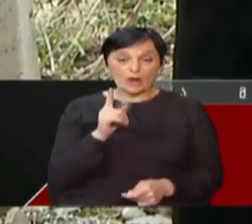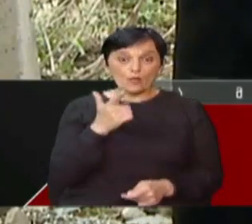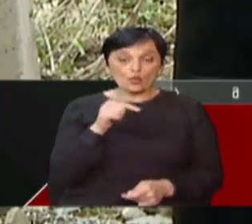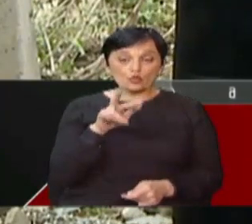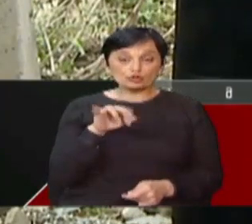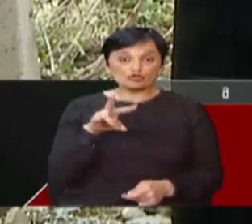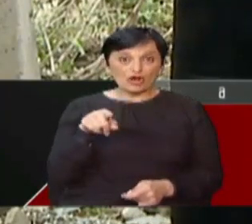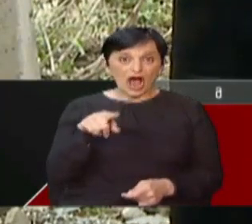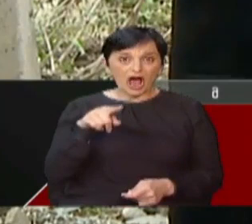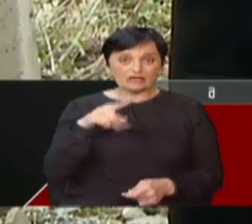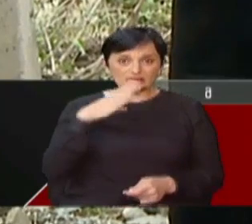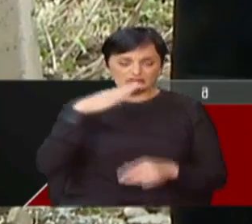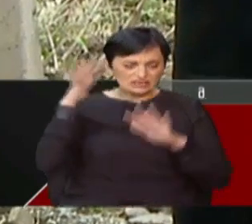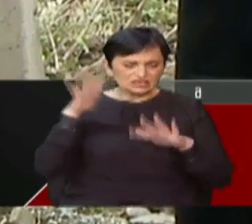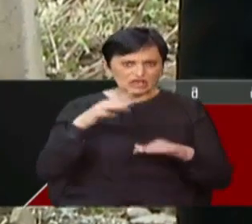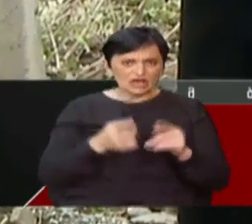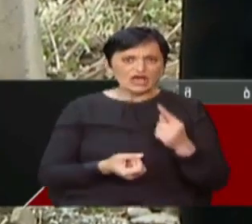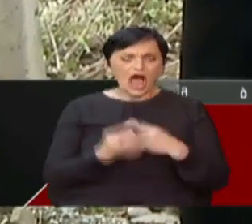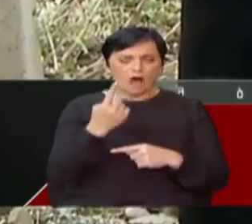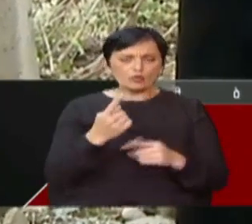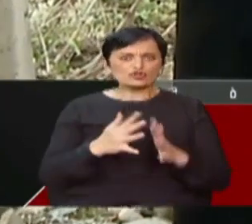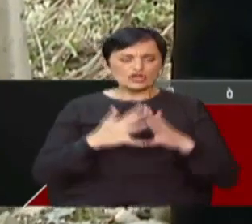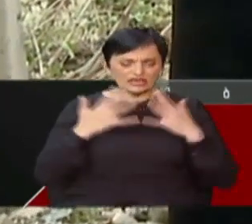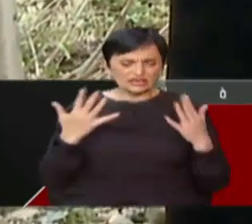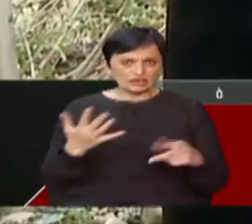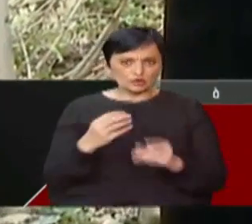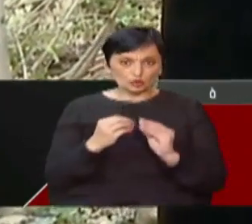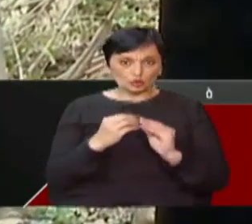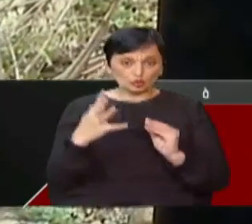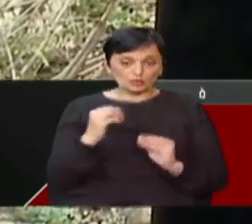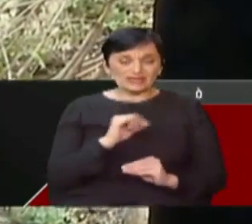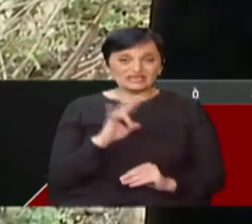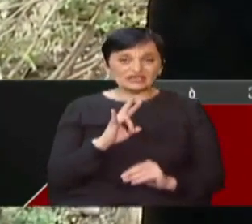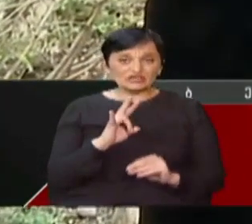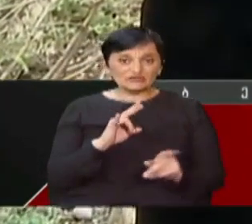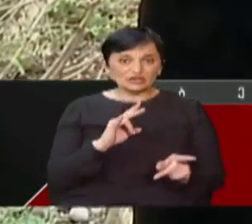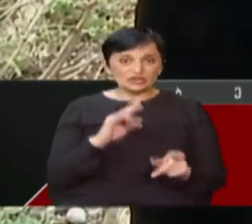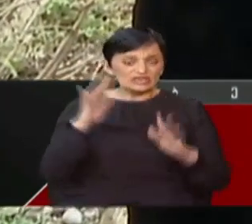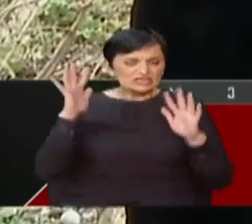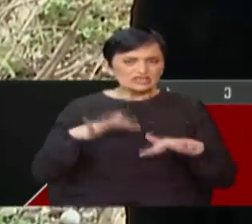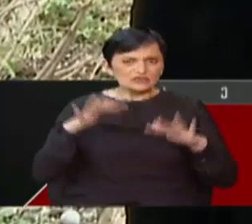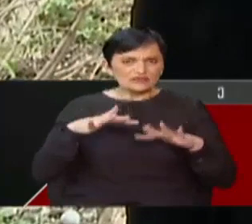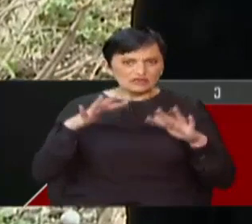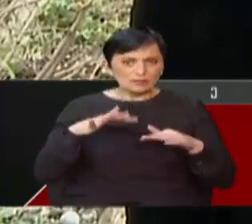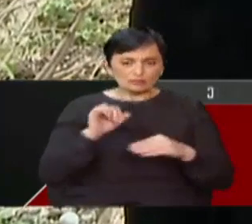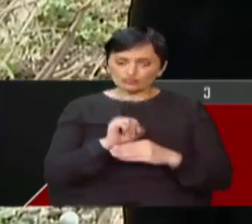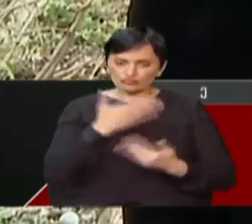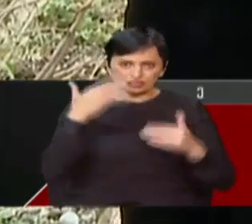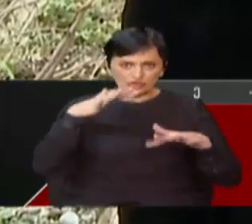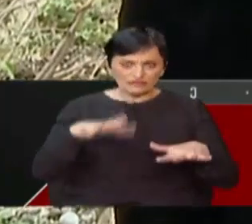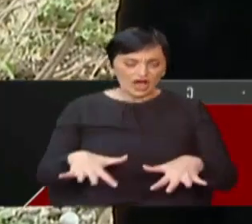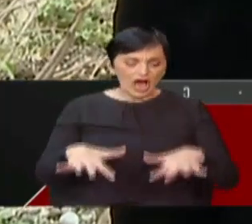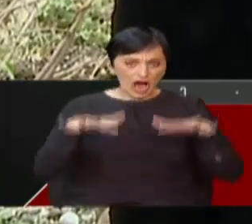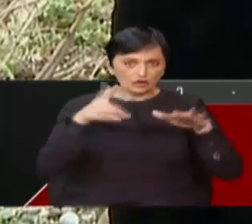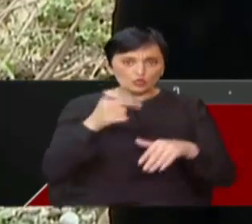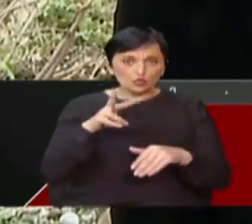მოსული უხვი ნალექი აღმოჩნდა უფრო მასშტაბური. 15 ივნის გადაუღებელი წვიმების შედეგად ადიდდა გურჯაანის